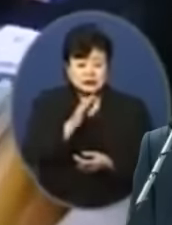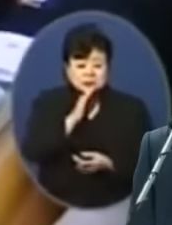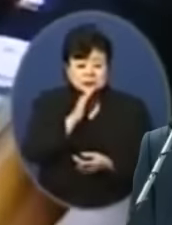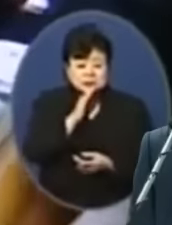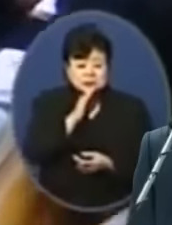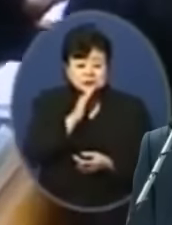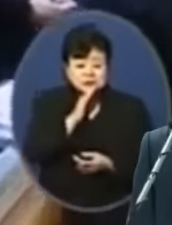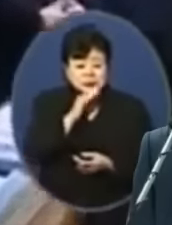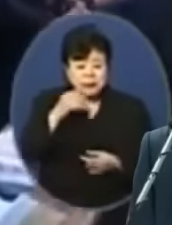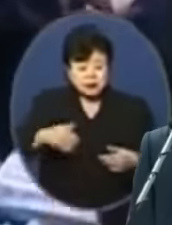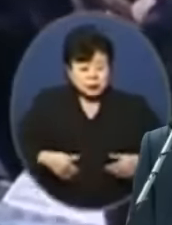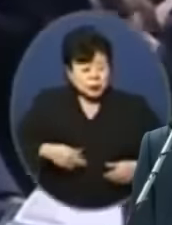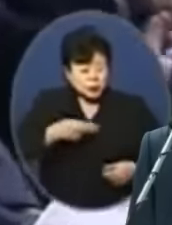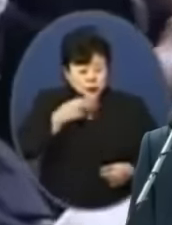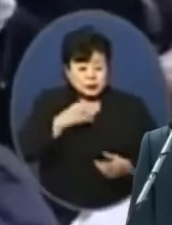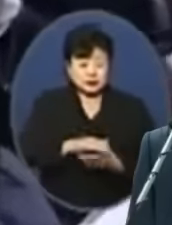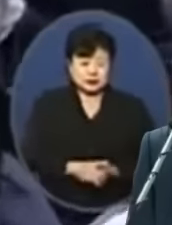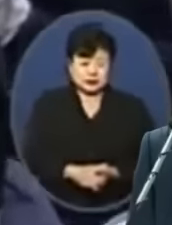무슨 소용이 있겠습니까?